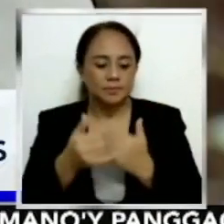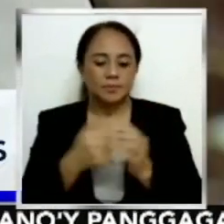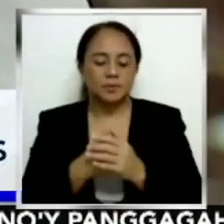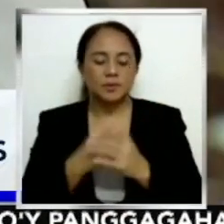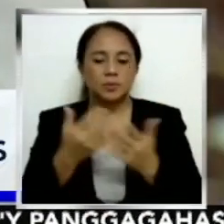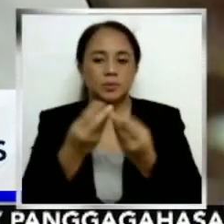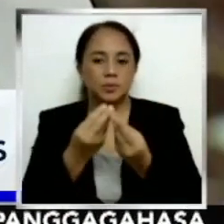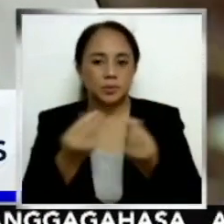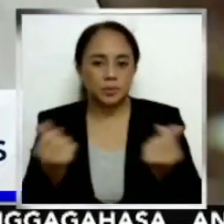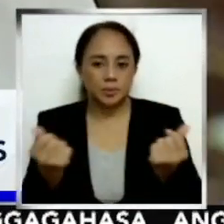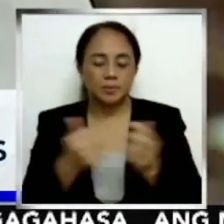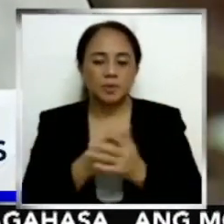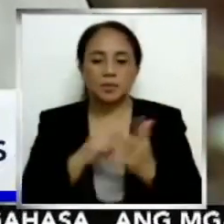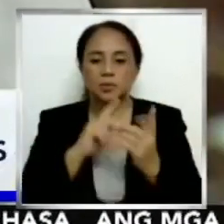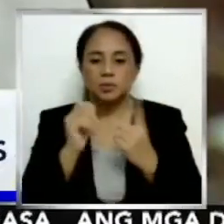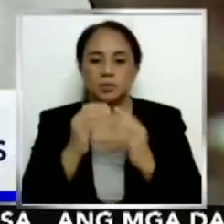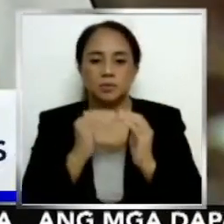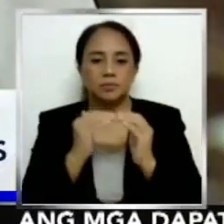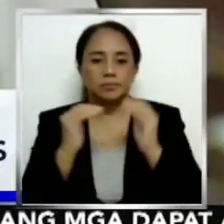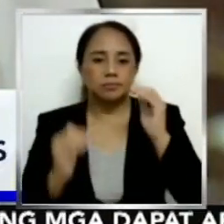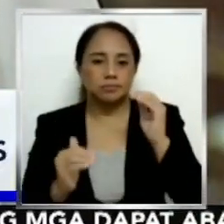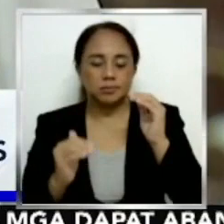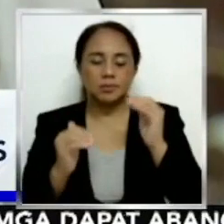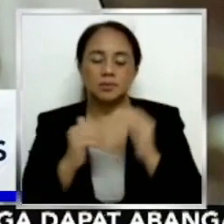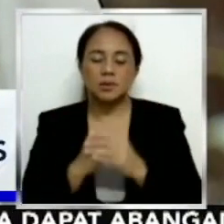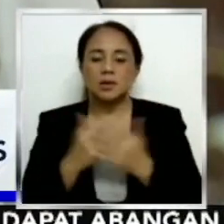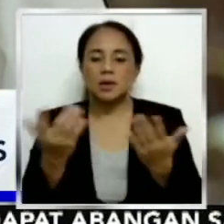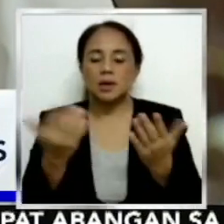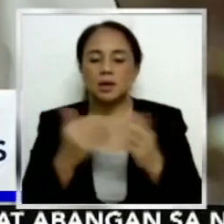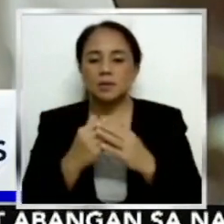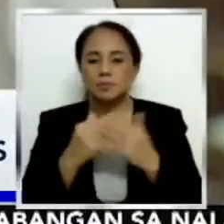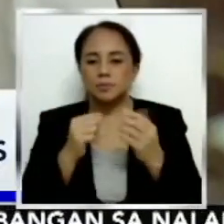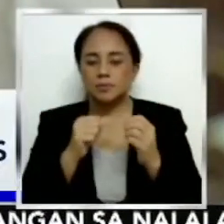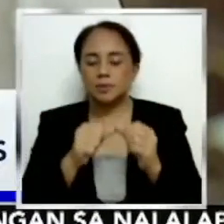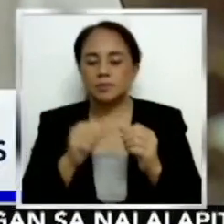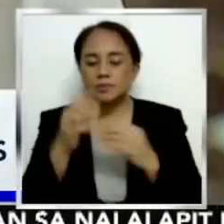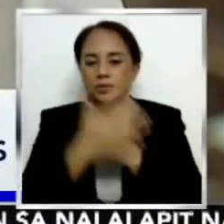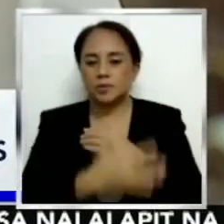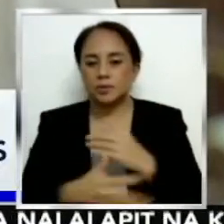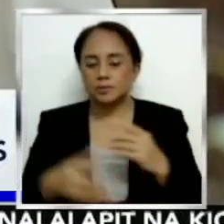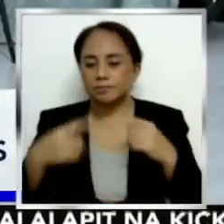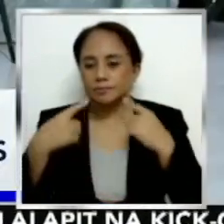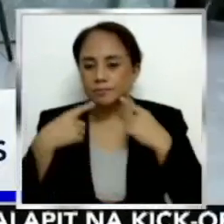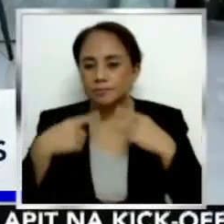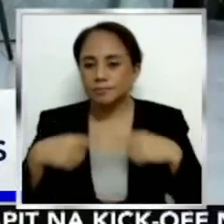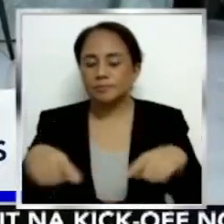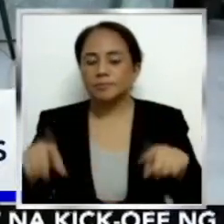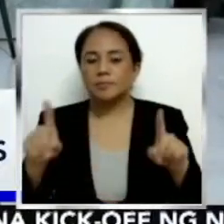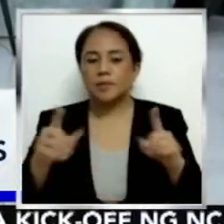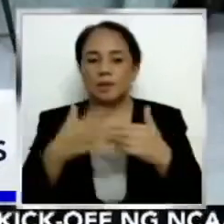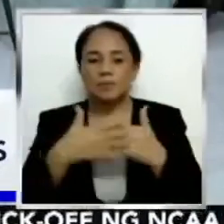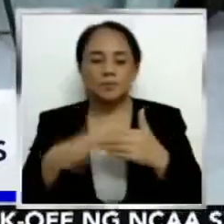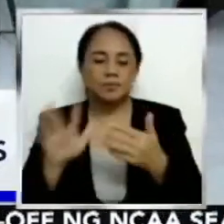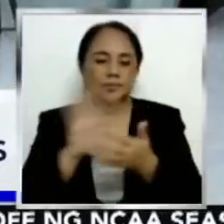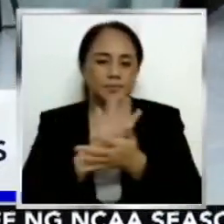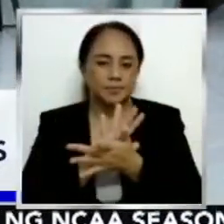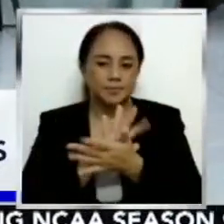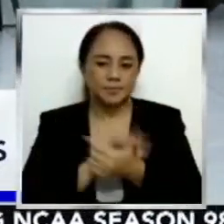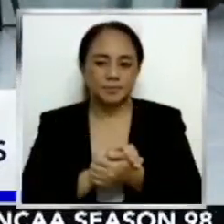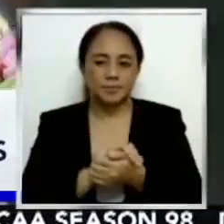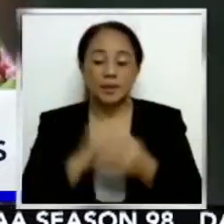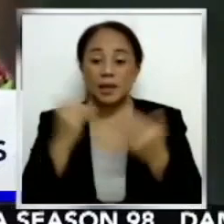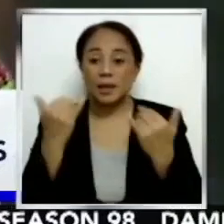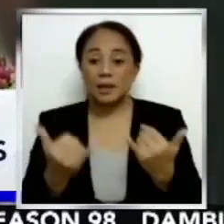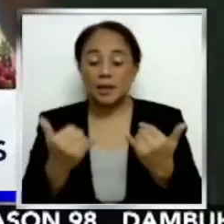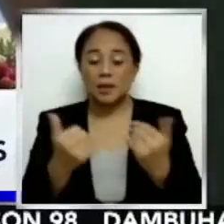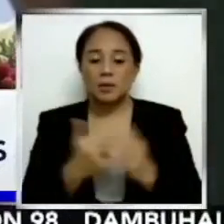social inequities and further propel the country's progress post-pandemic. Sa ngayon ay wala naman daw